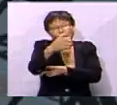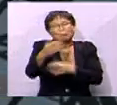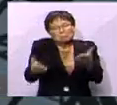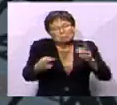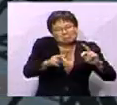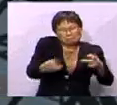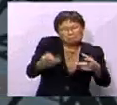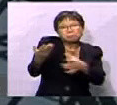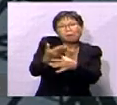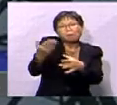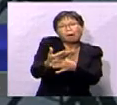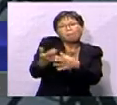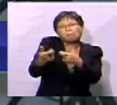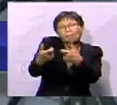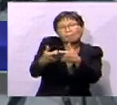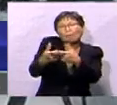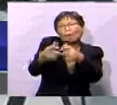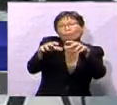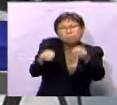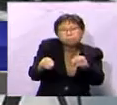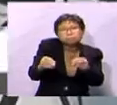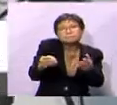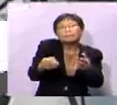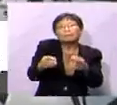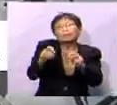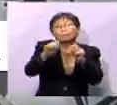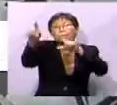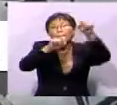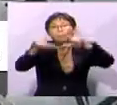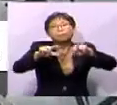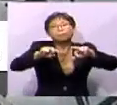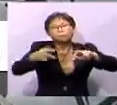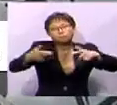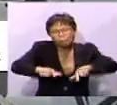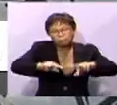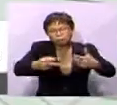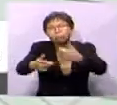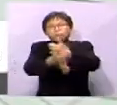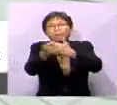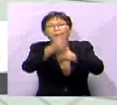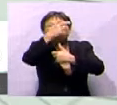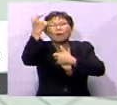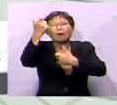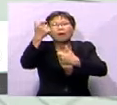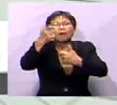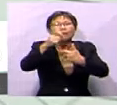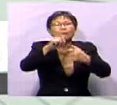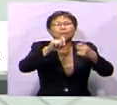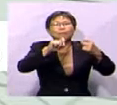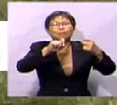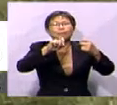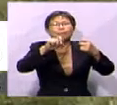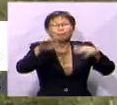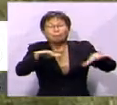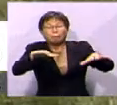mungkin menyebabkan gangguan bekalan elektrik jika percikan berlaku dan mengundang bahaya kerana risiko terkena renjatan